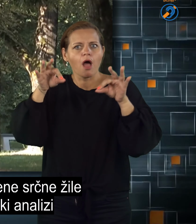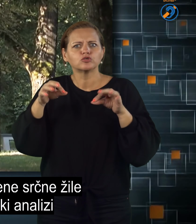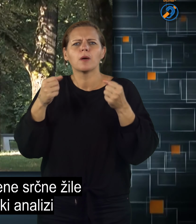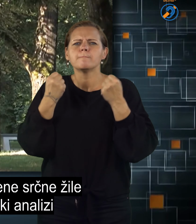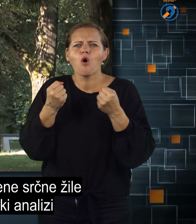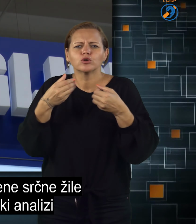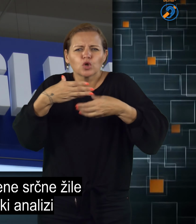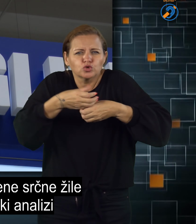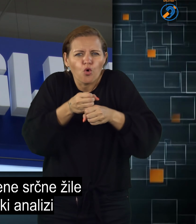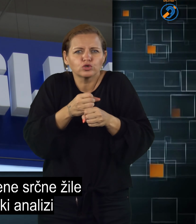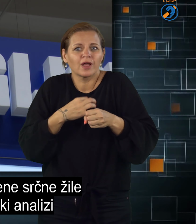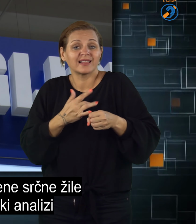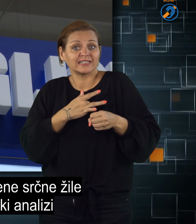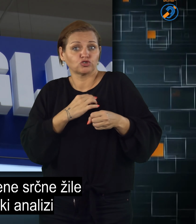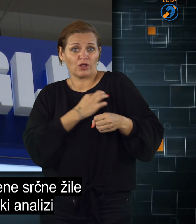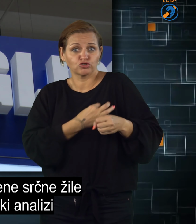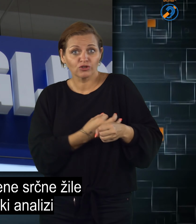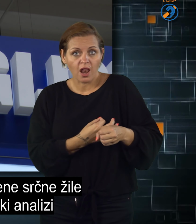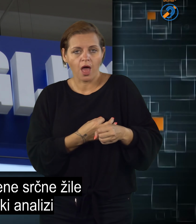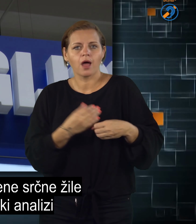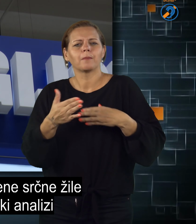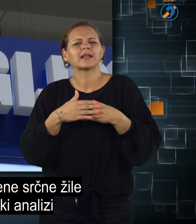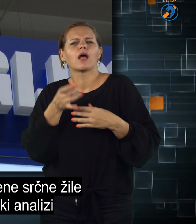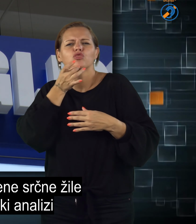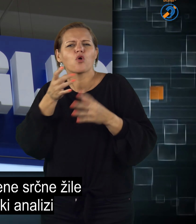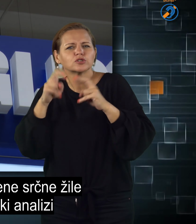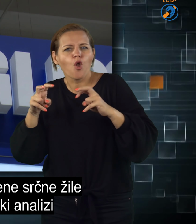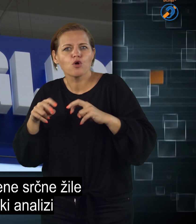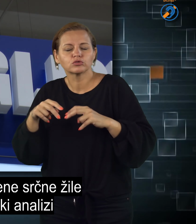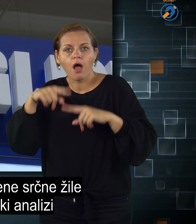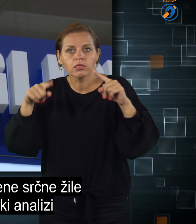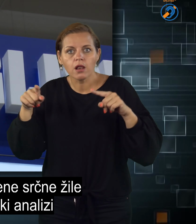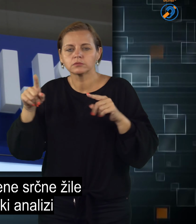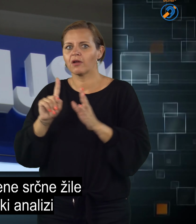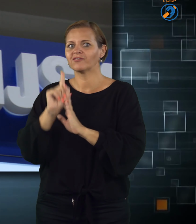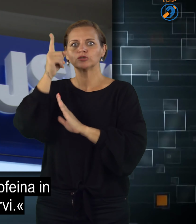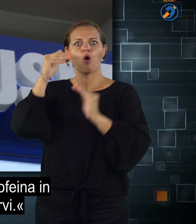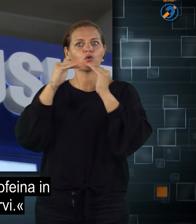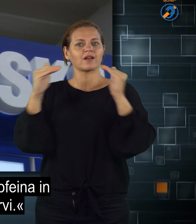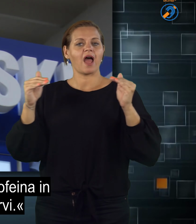in pri toksikološki analizi visoko raven kofeina in taurina v krvi.